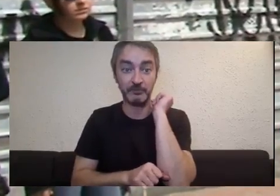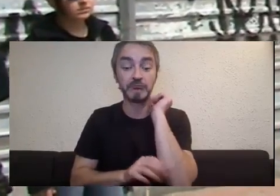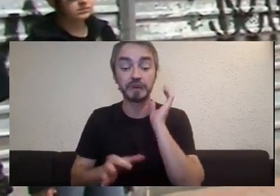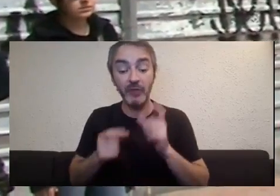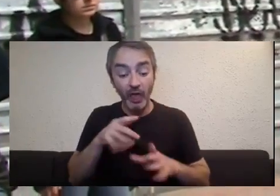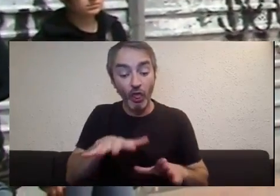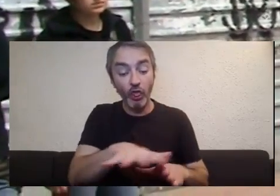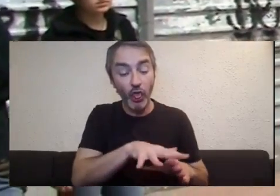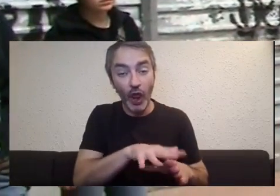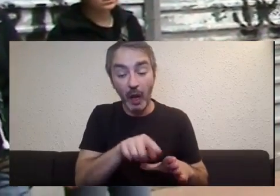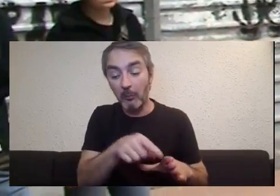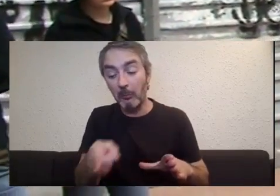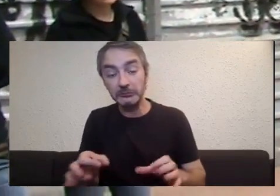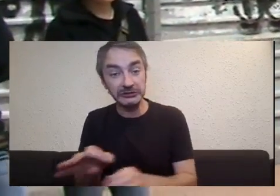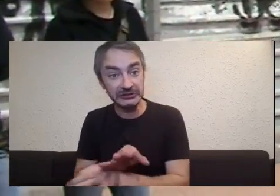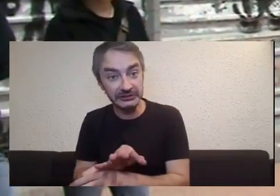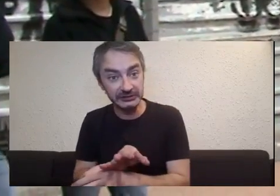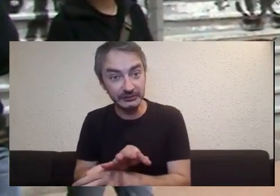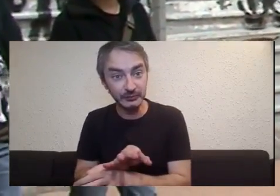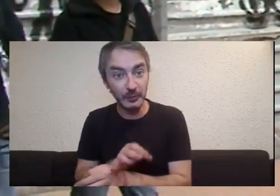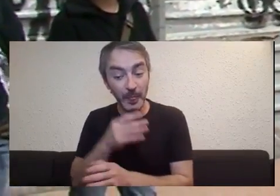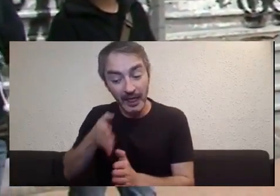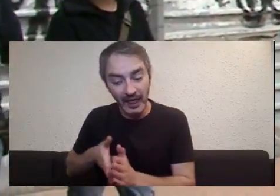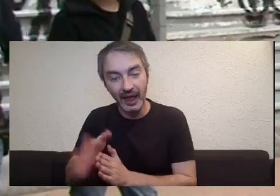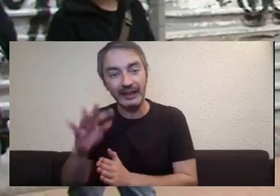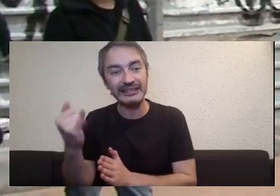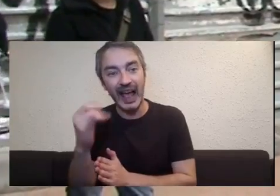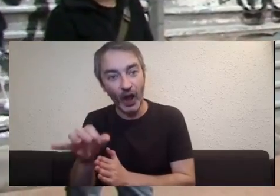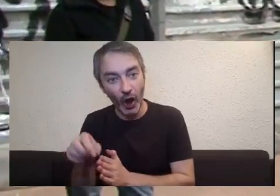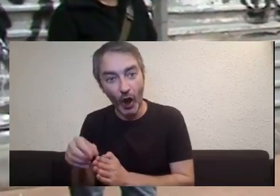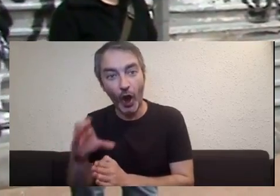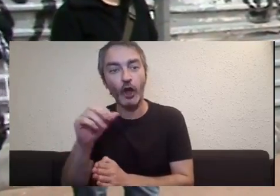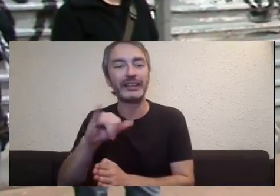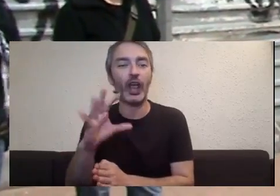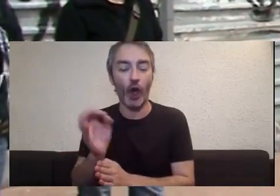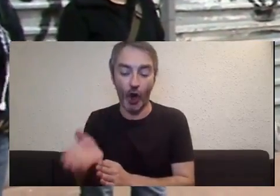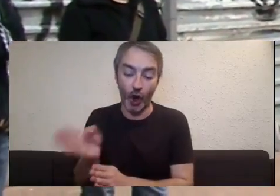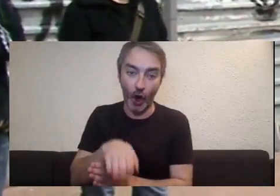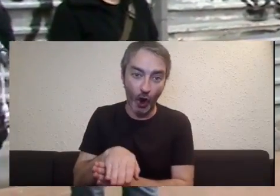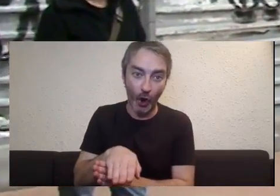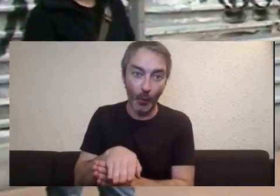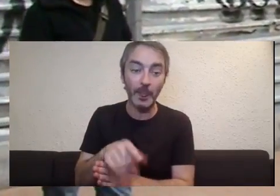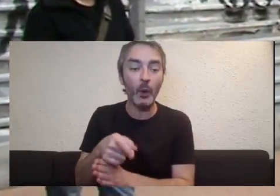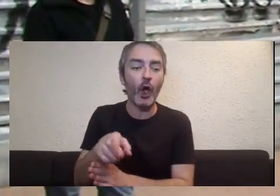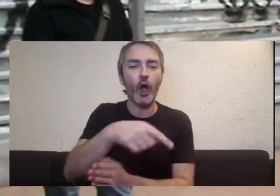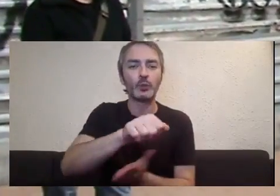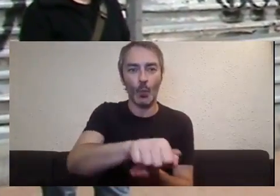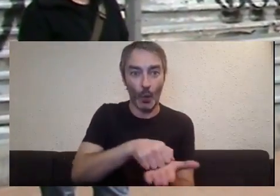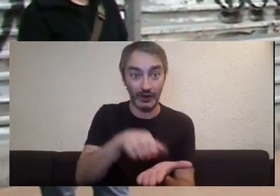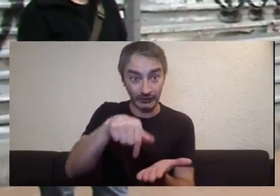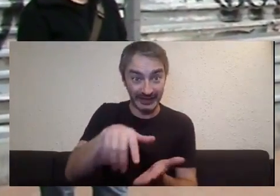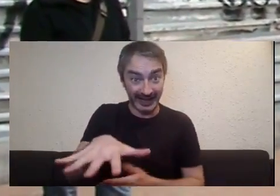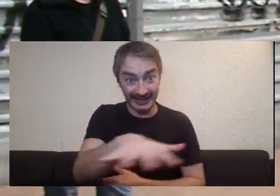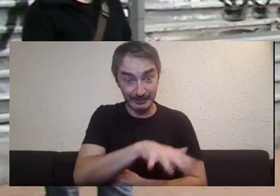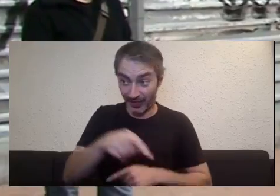del parc aquest, sinó que simplement hi havia projectat entre el Tajo, per exemple, que acabava més o menys aquí, el